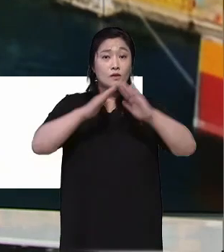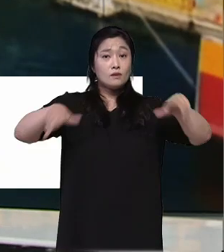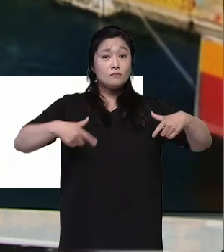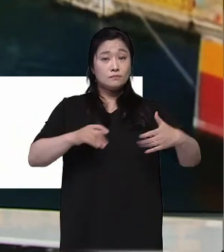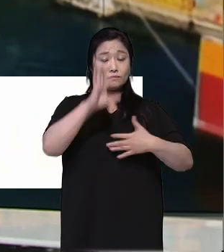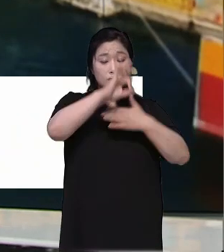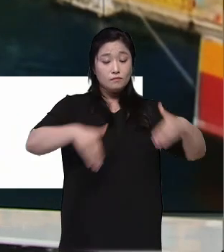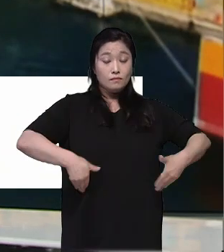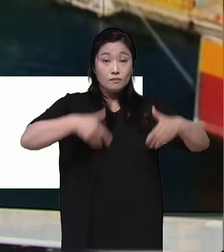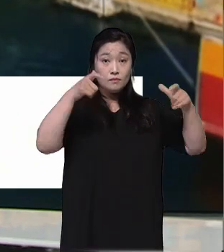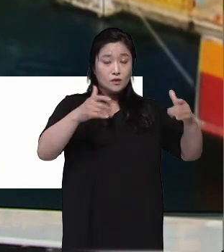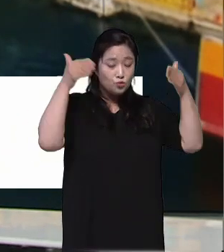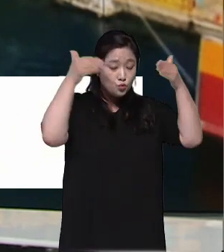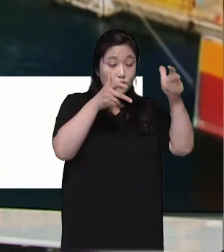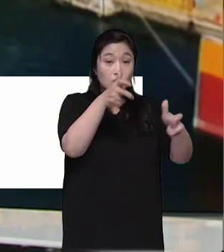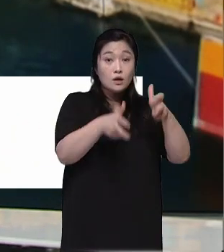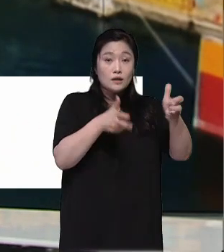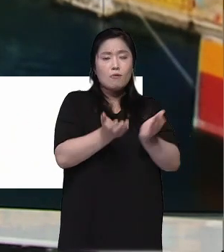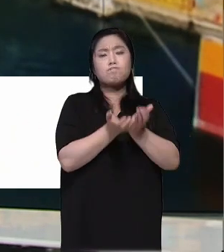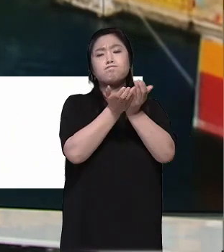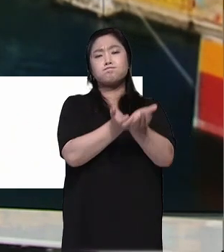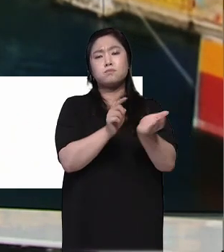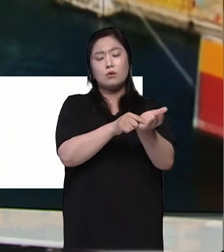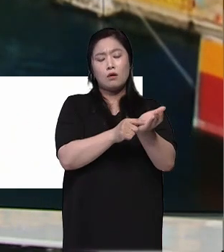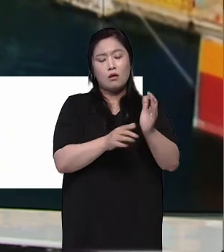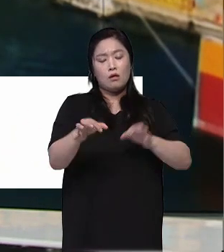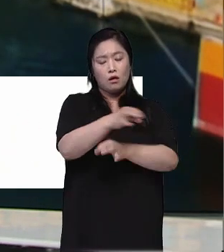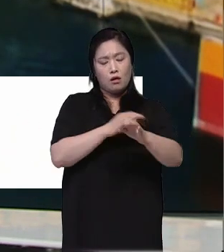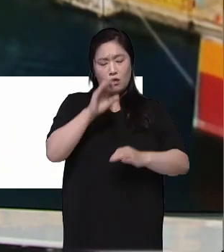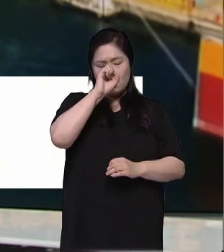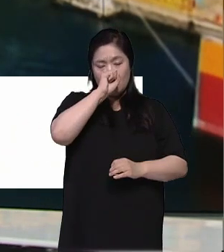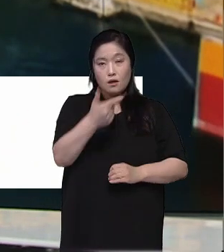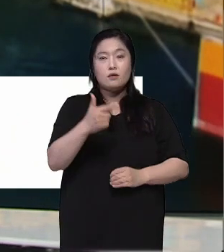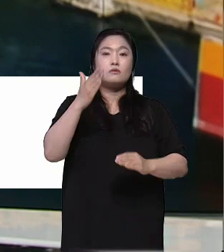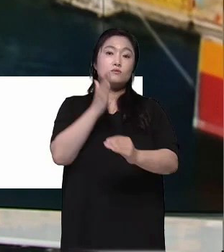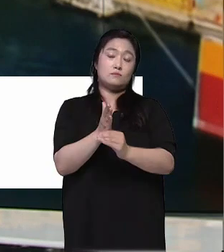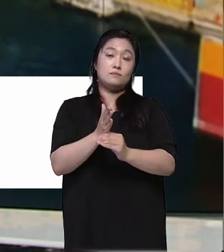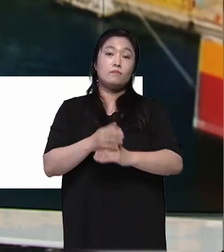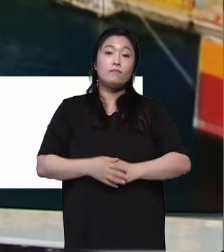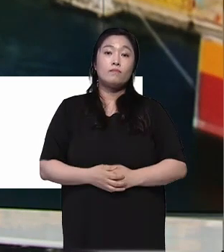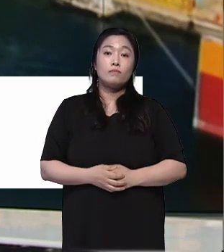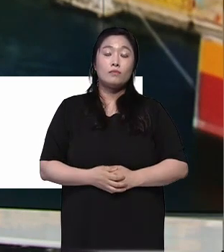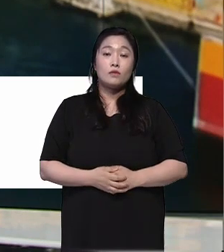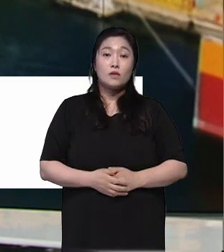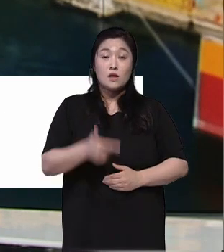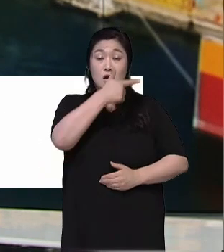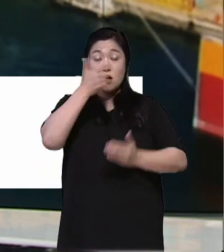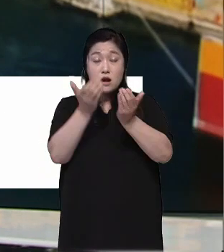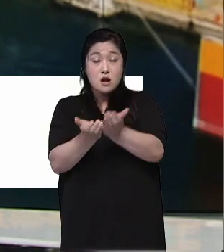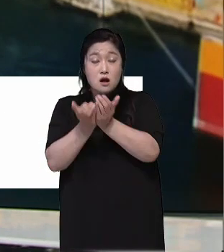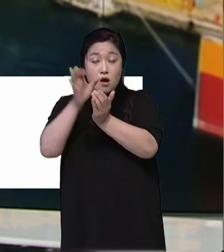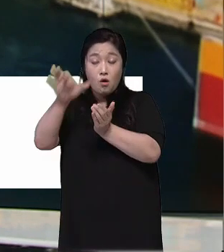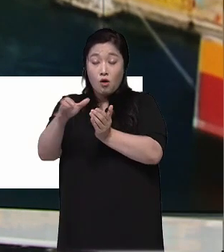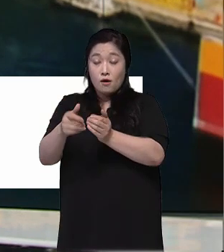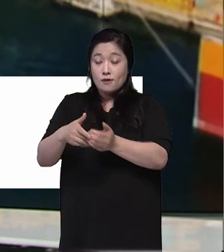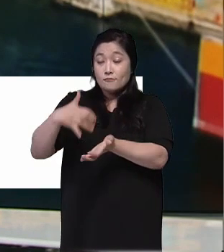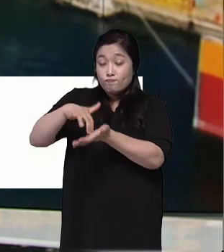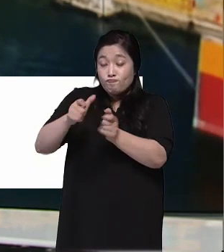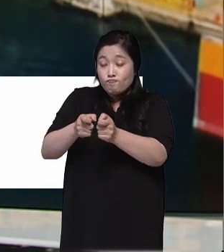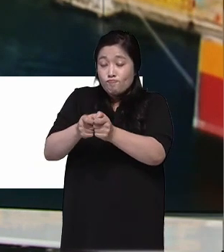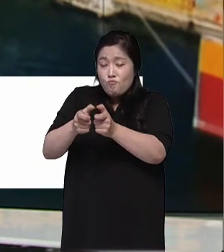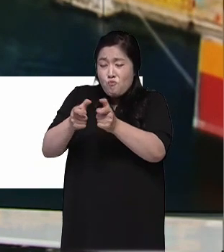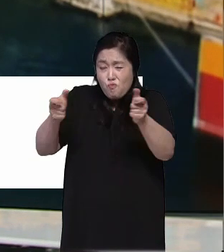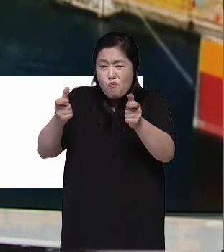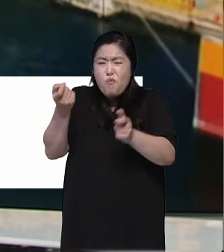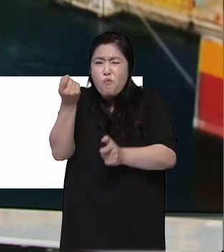전남 서남권의 주력 산업인 조선업의 침체가 여전히 풀리지 않고 있습니다. 대형 조선소의 수주가 조금씩은